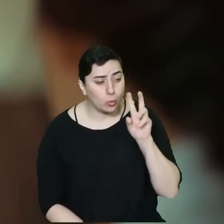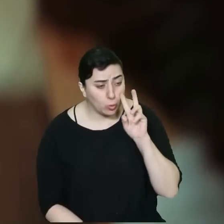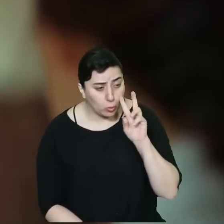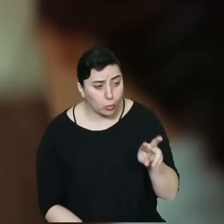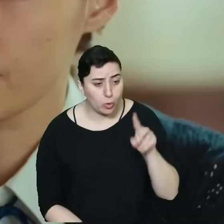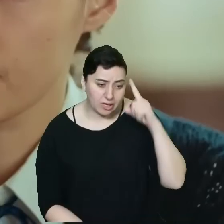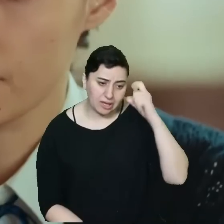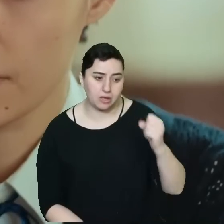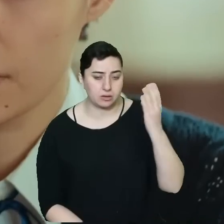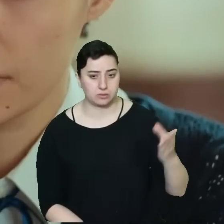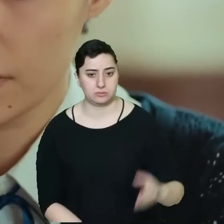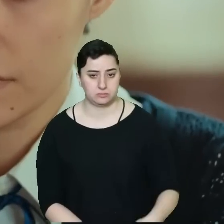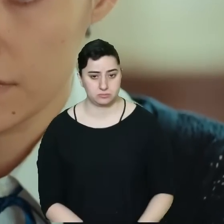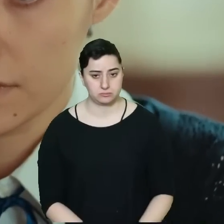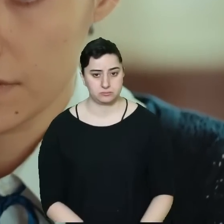gördüm diye inat ediyor.